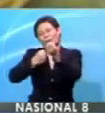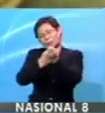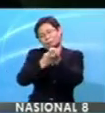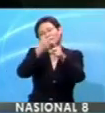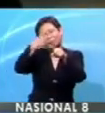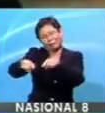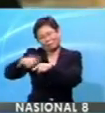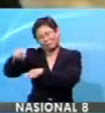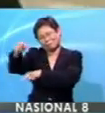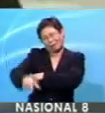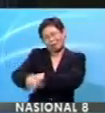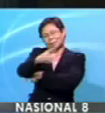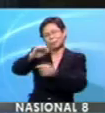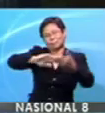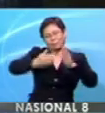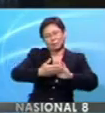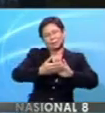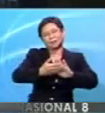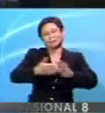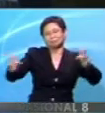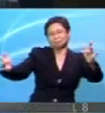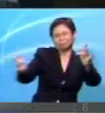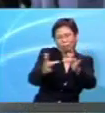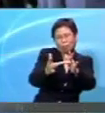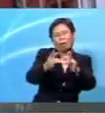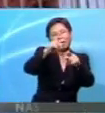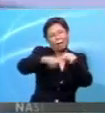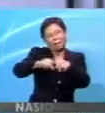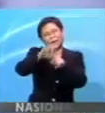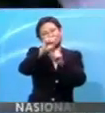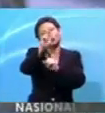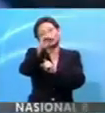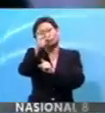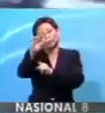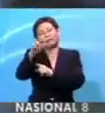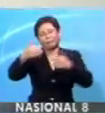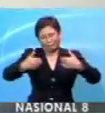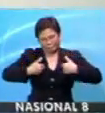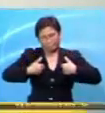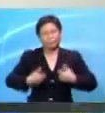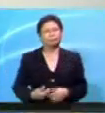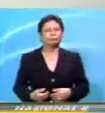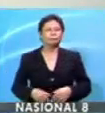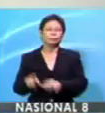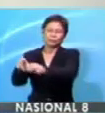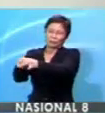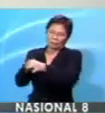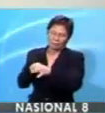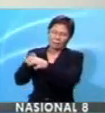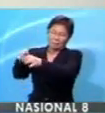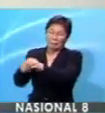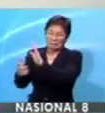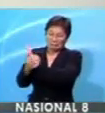pelbagai pihak dan menjadi jambatan kepada pelbagai sumber sedia ada untuk menarik semua yang